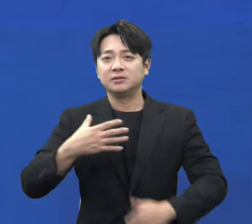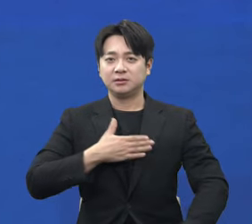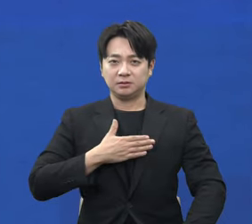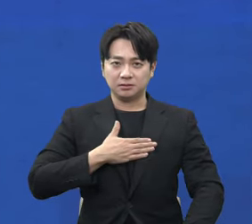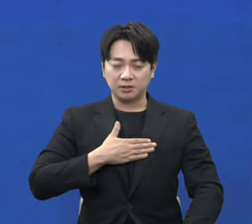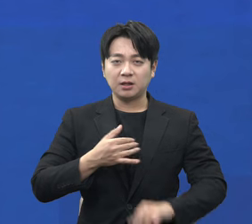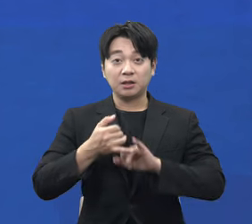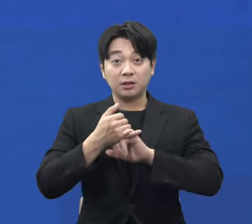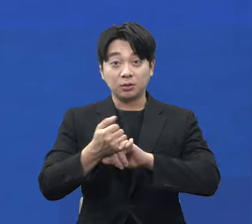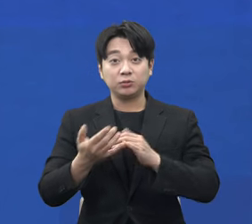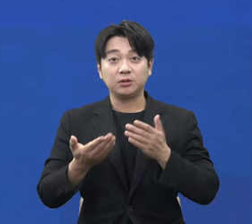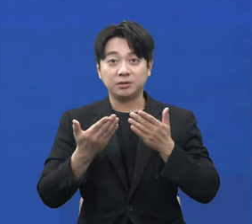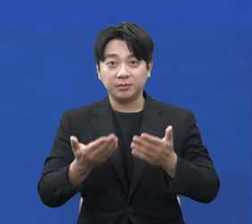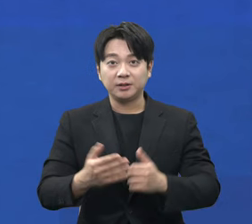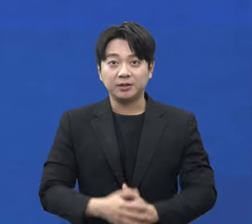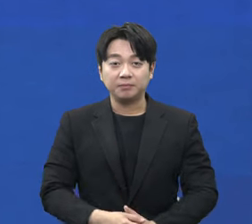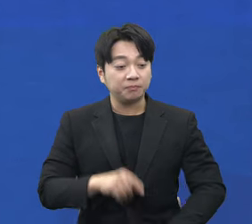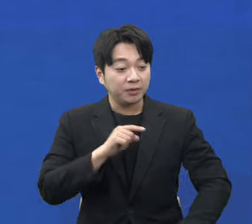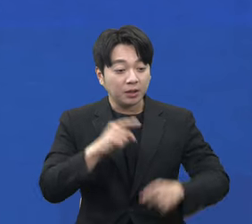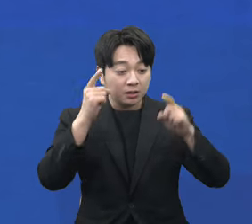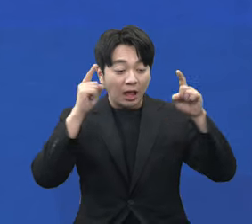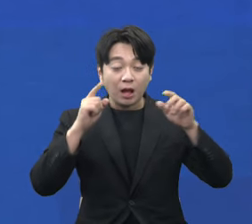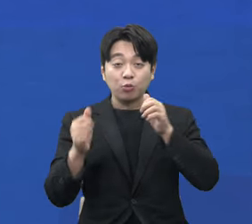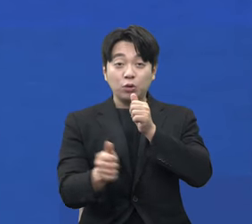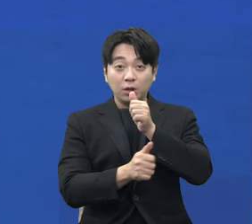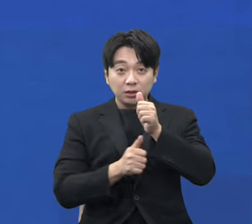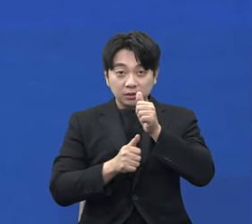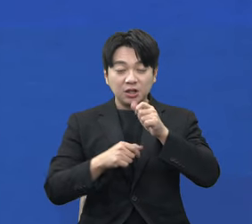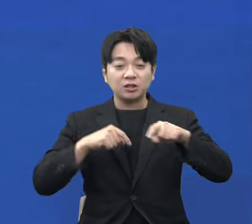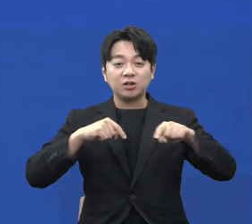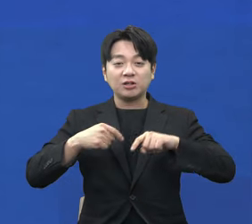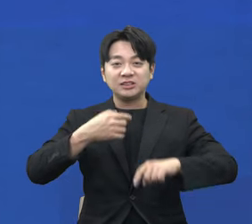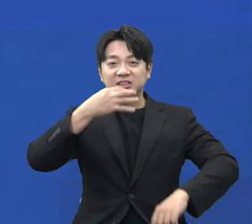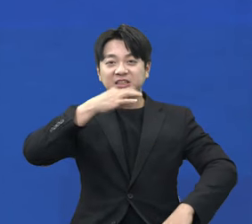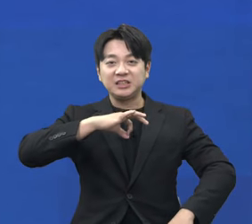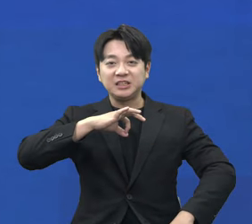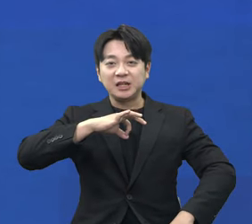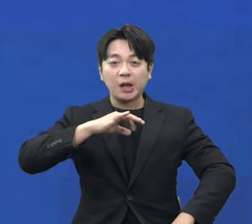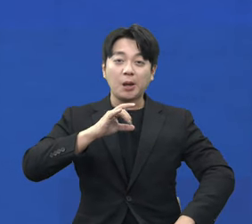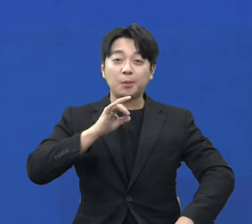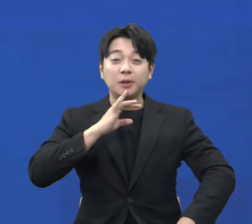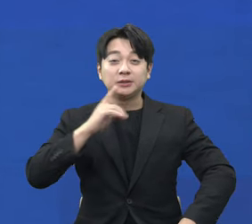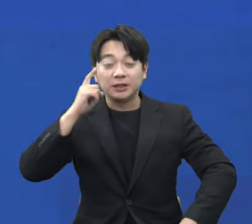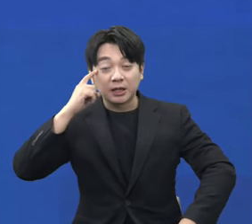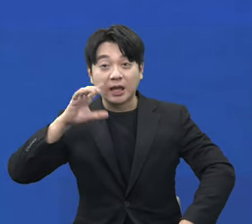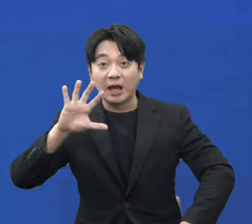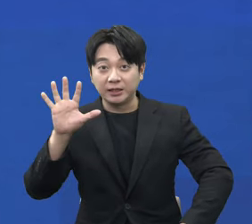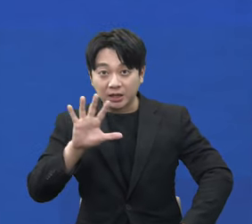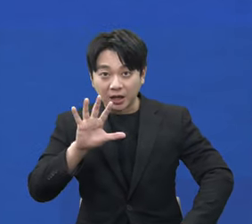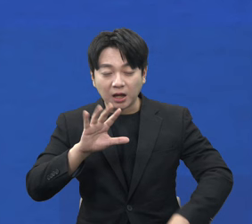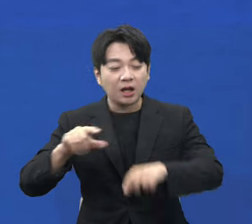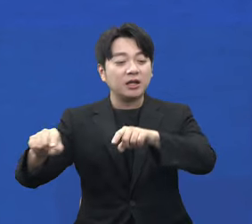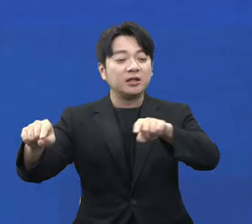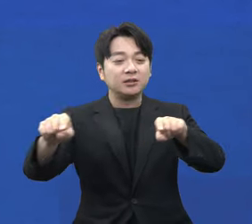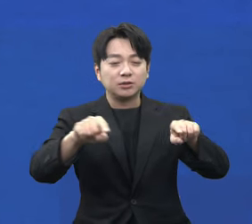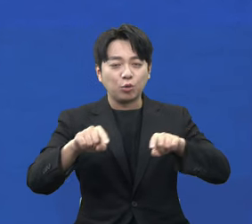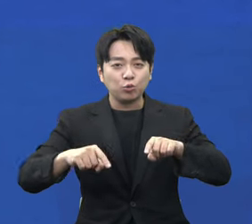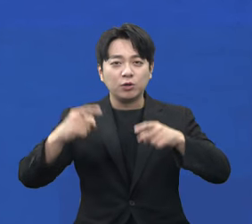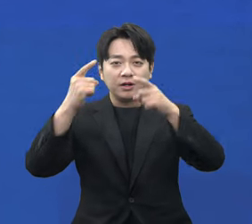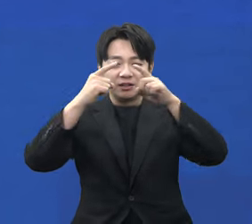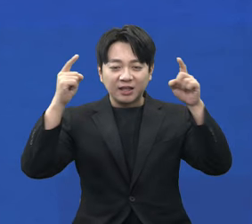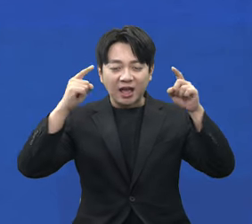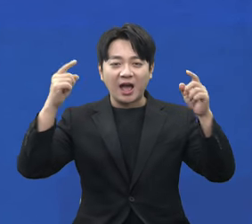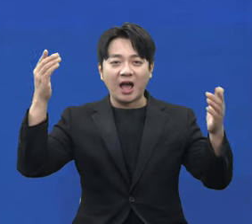전대위는 개인의 정치적 이익이 아닌 대학생 당원 모두의 이익을 위해 존재해야 합니다. 그렇게 당원